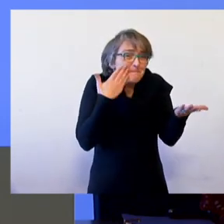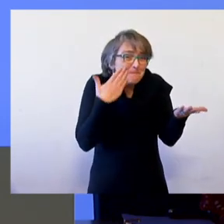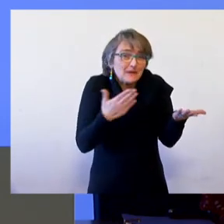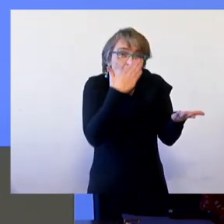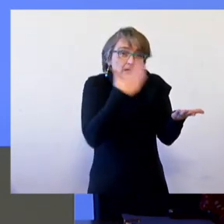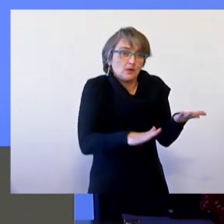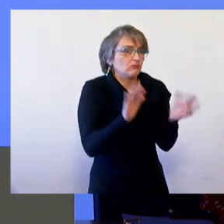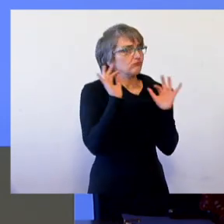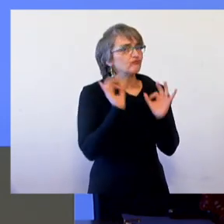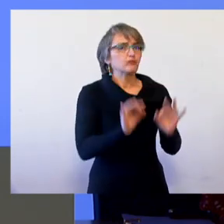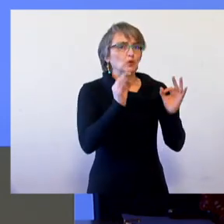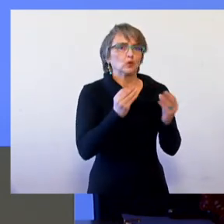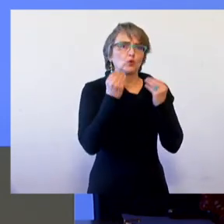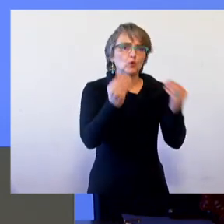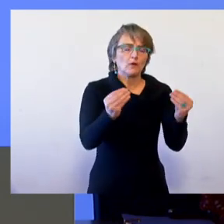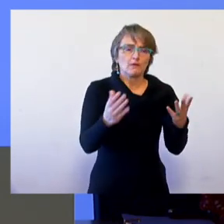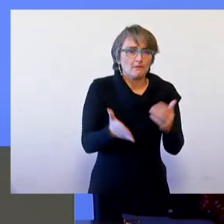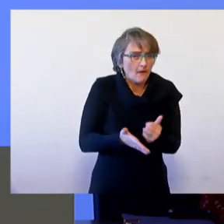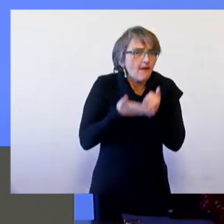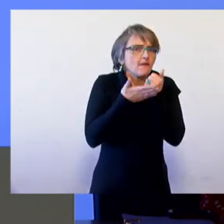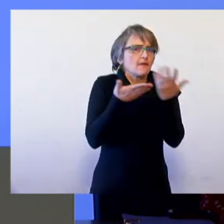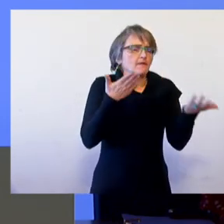gens.